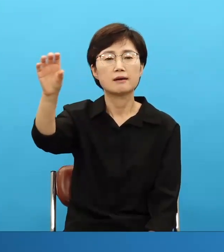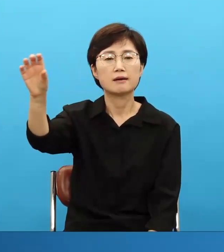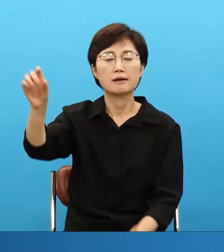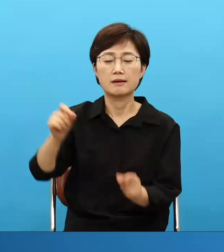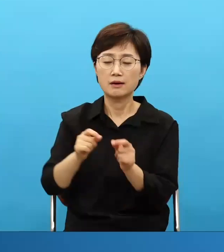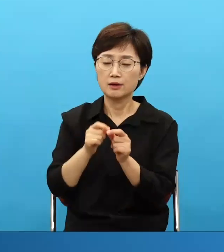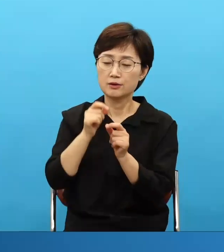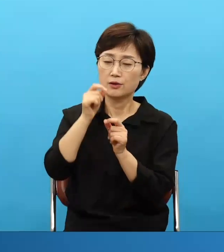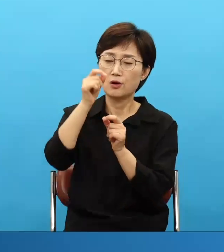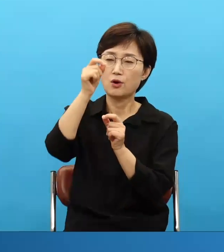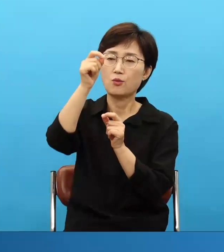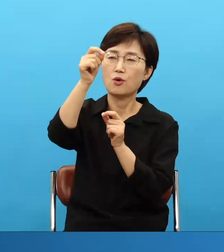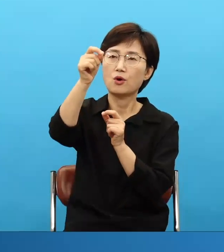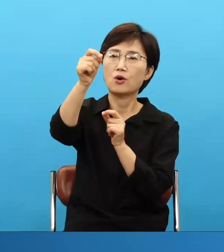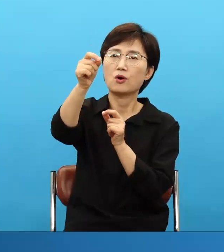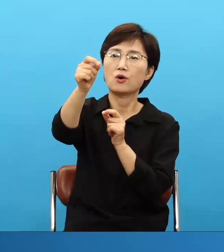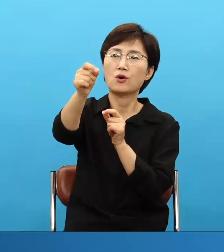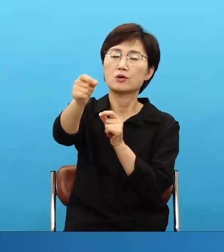영원로